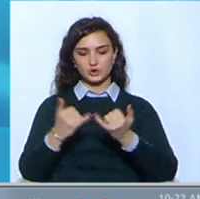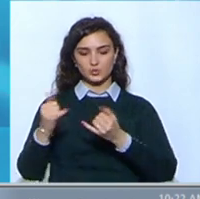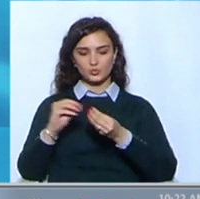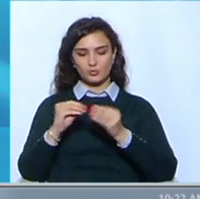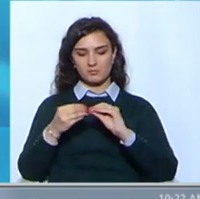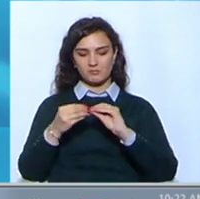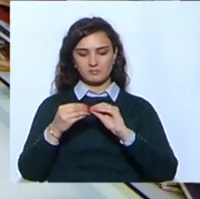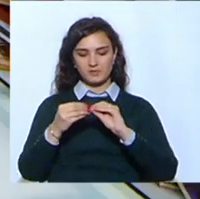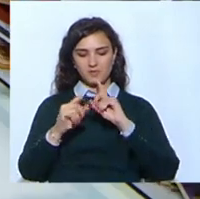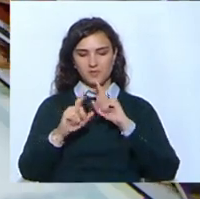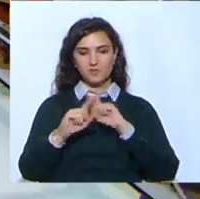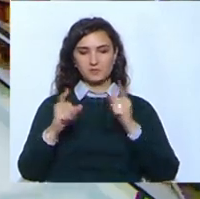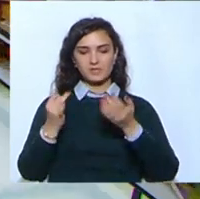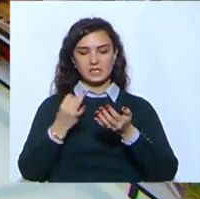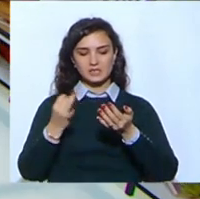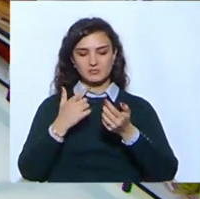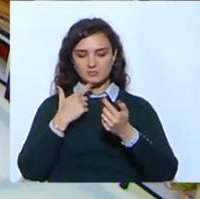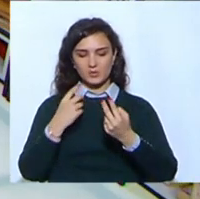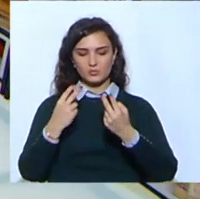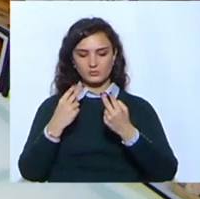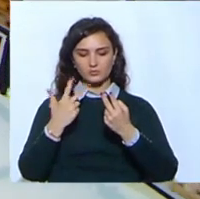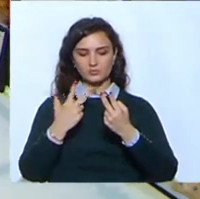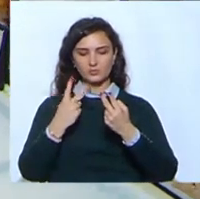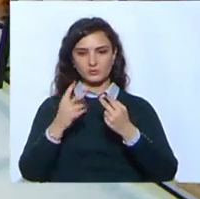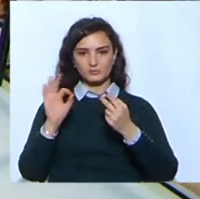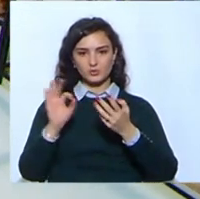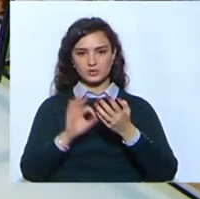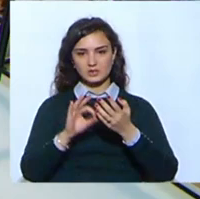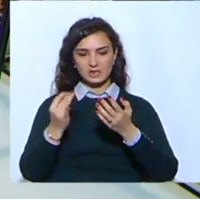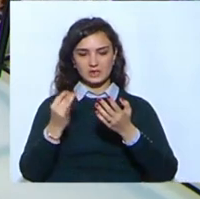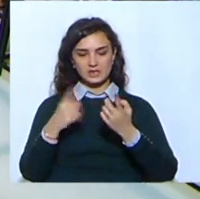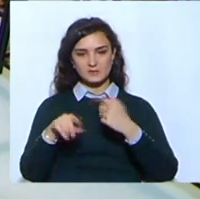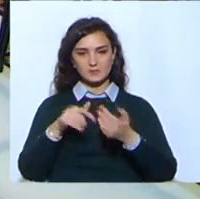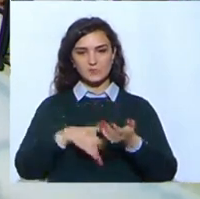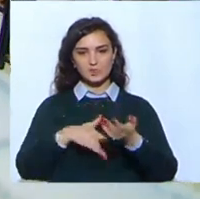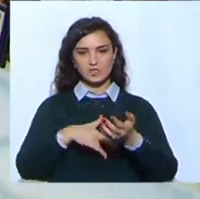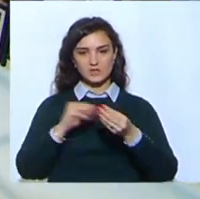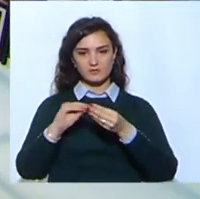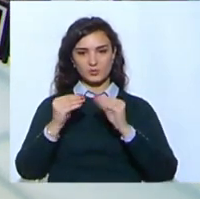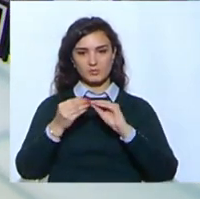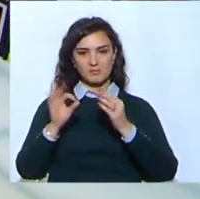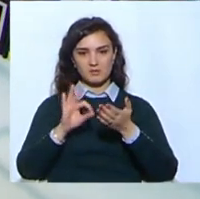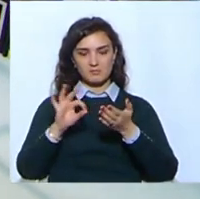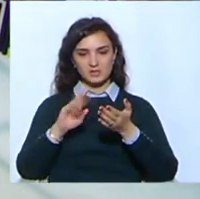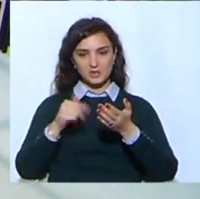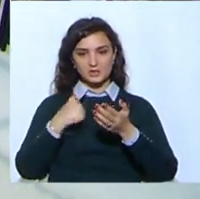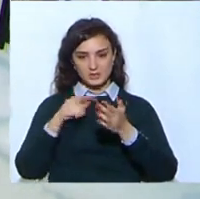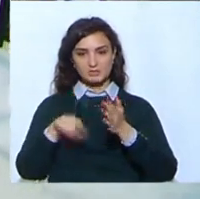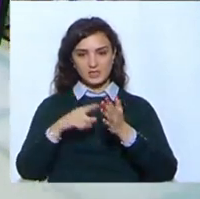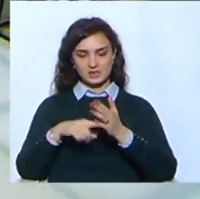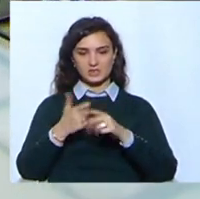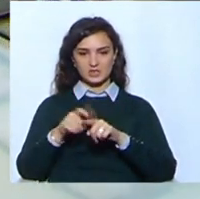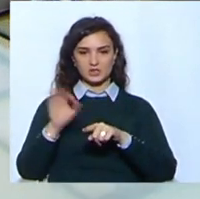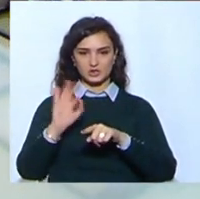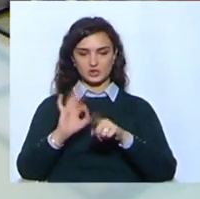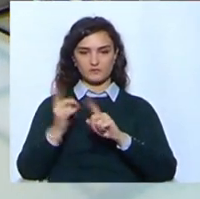პრობლემებიდან განსაკუთრებით აინტერესებს მაყურებელს 32%-ია დაინტერესებული კუჭნაწლავის ტრაქტის პრობლემებით და ჩვენ ამ საკითხს ძალიან